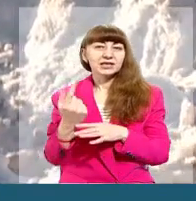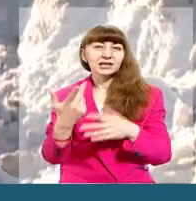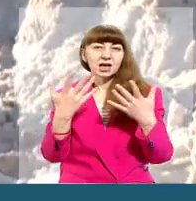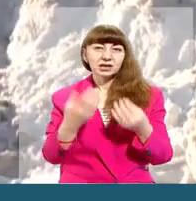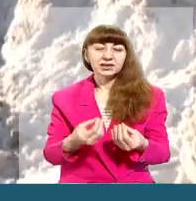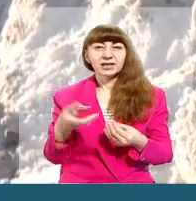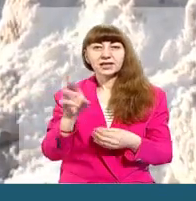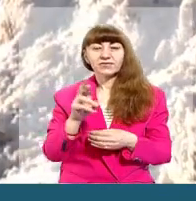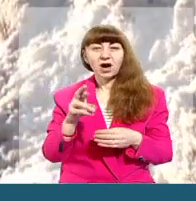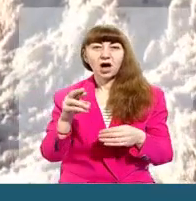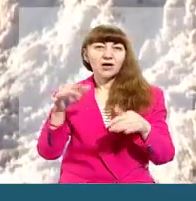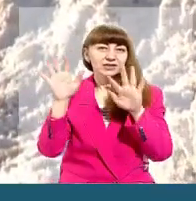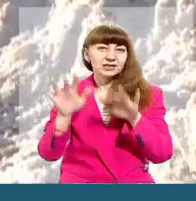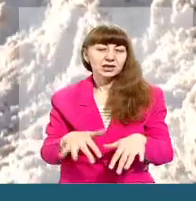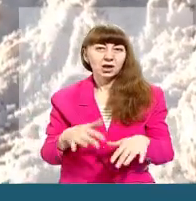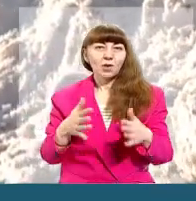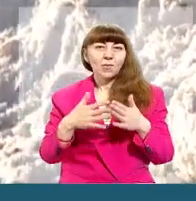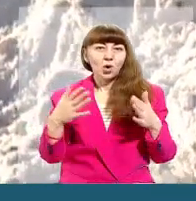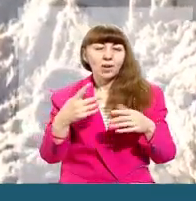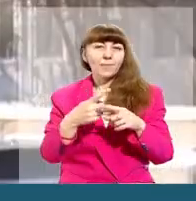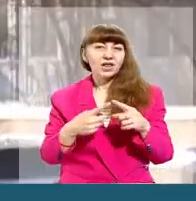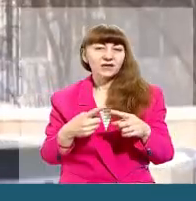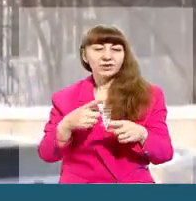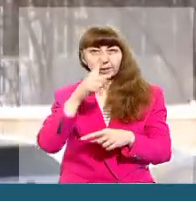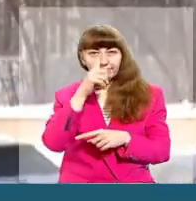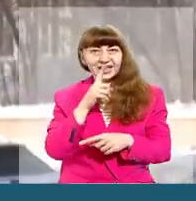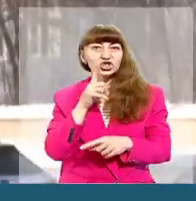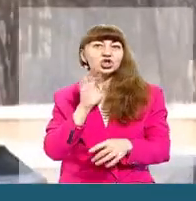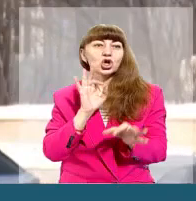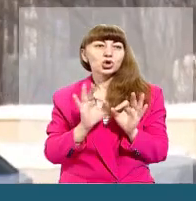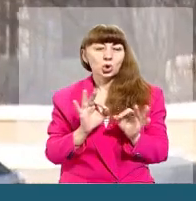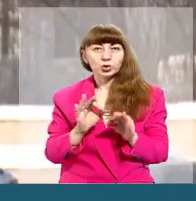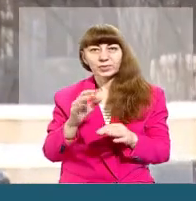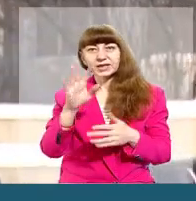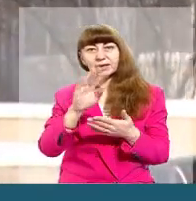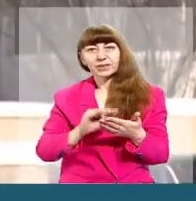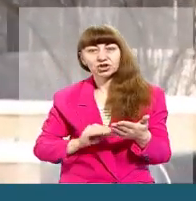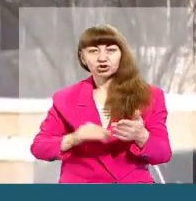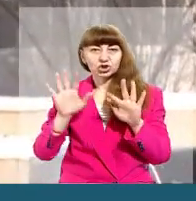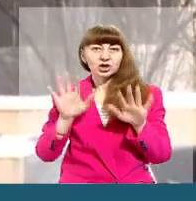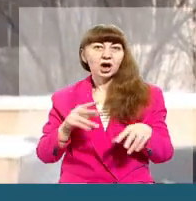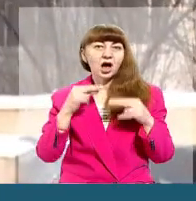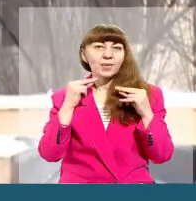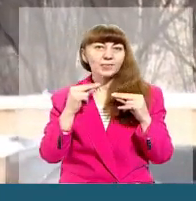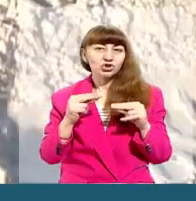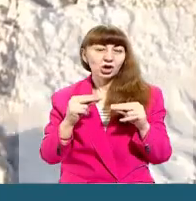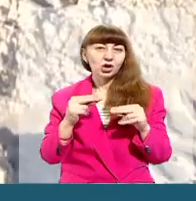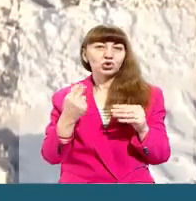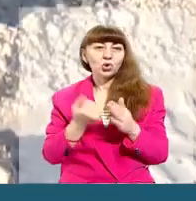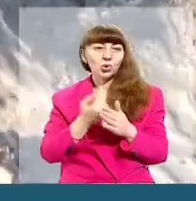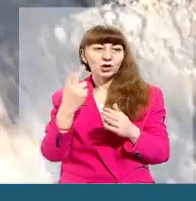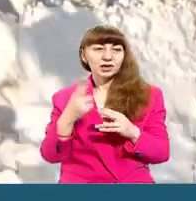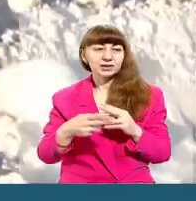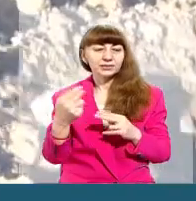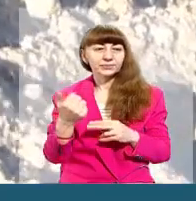выпала половина месячной нормы осадков. Снег обещают не в ближайшие дни. На зимнее содержание дорог областного центра в этом году